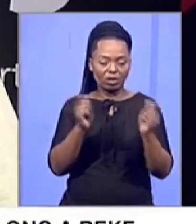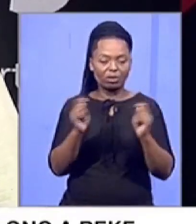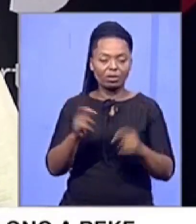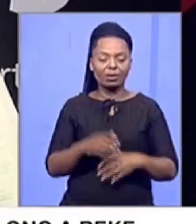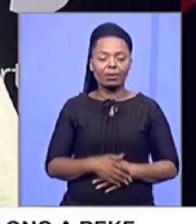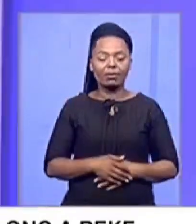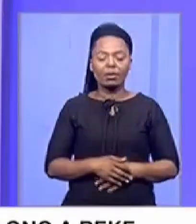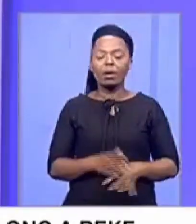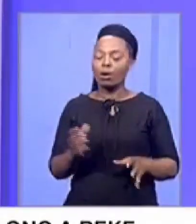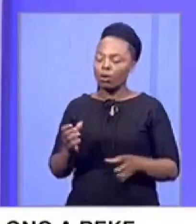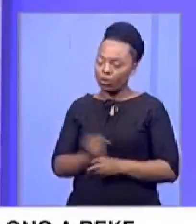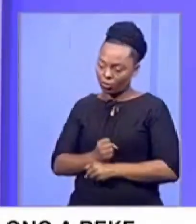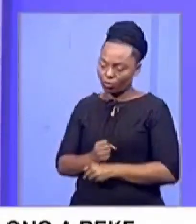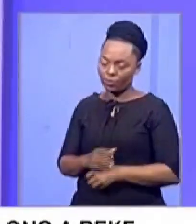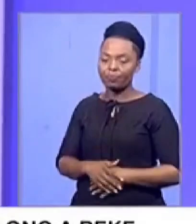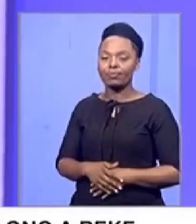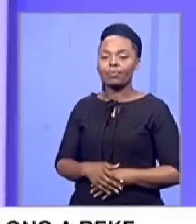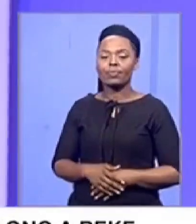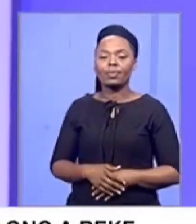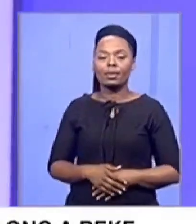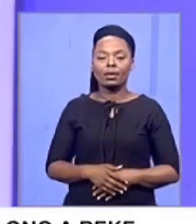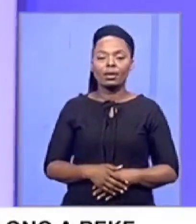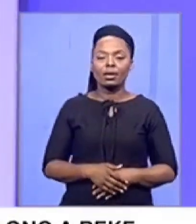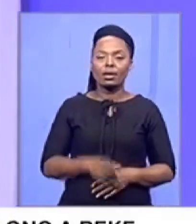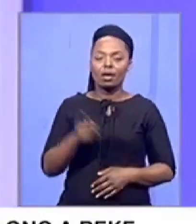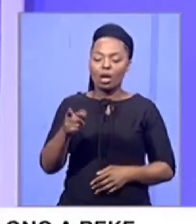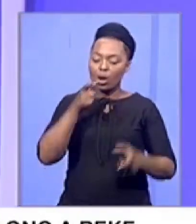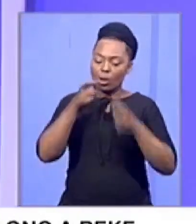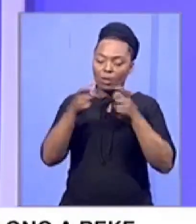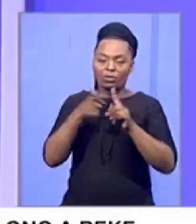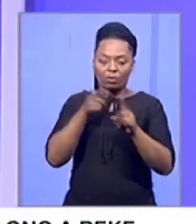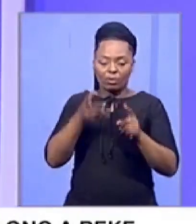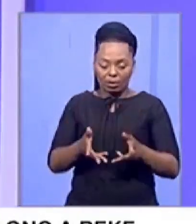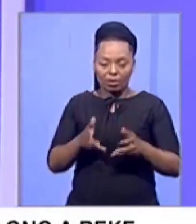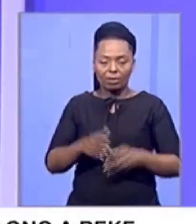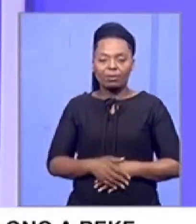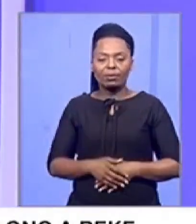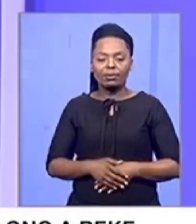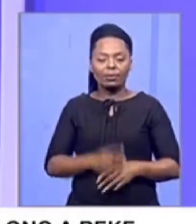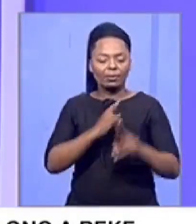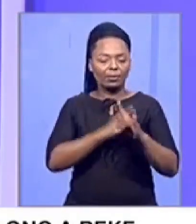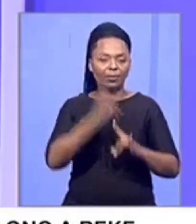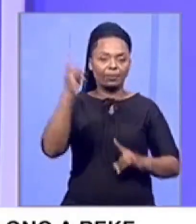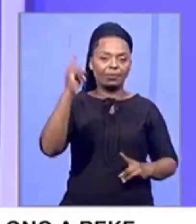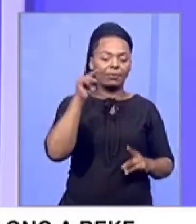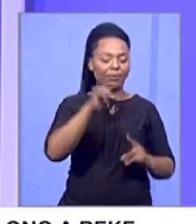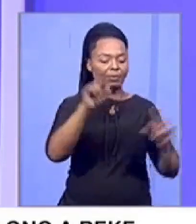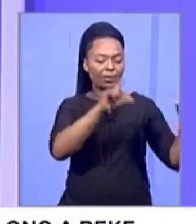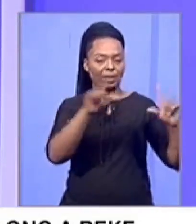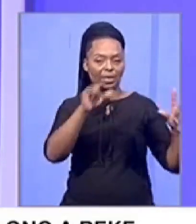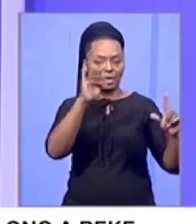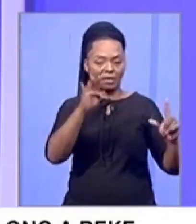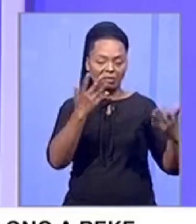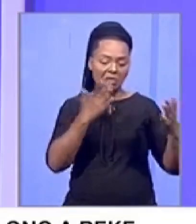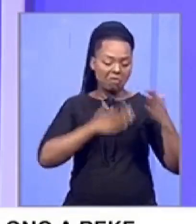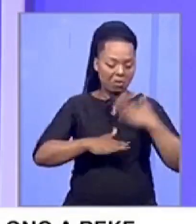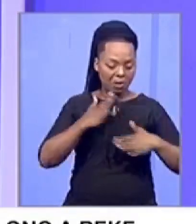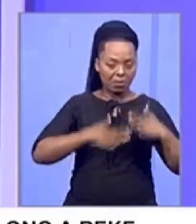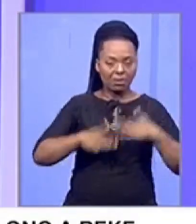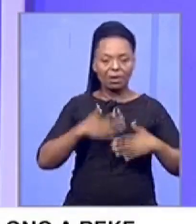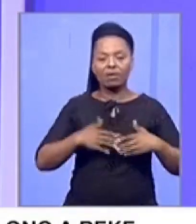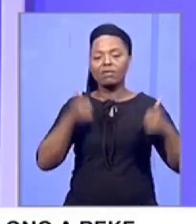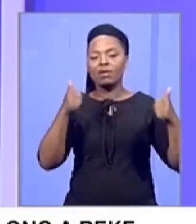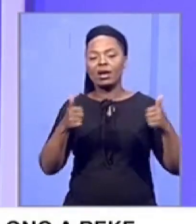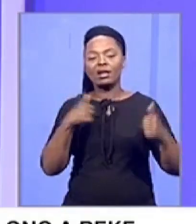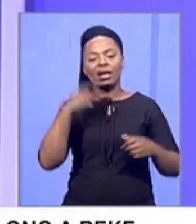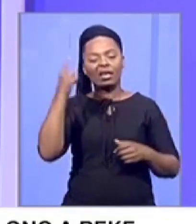bona re ra kopa maikutlo a babuhi ka katleo yona Sundowns empane haeba maikutlo a bona a sa alukile re